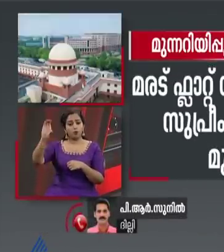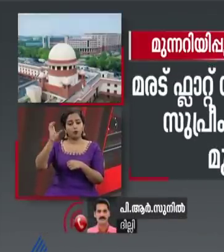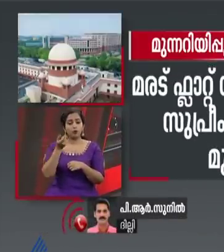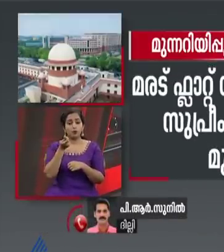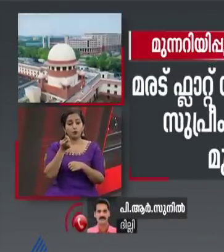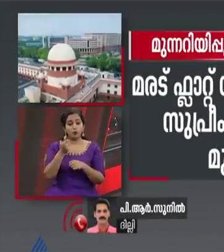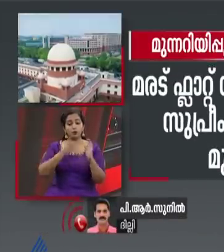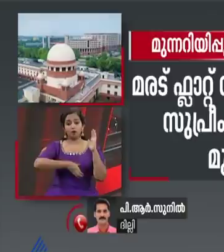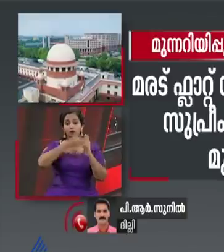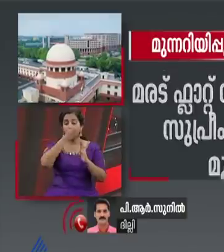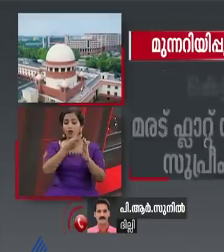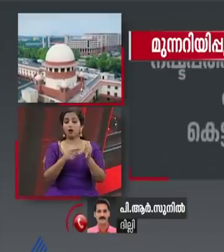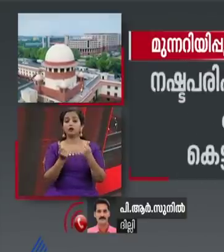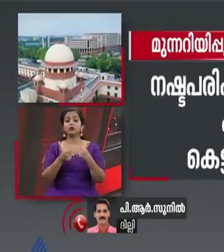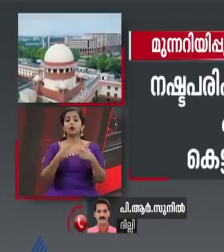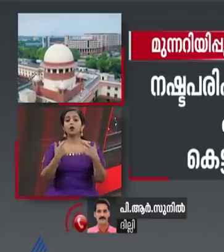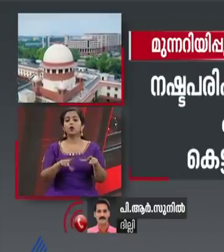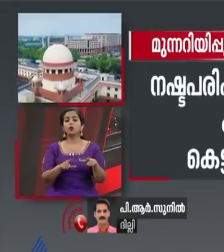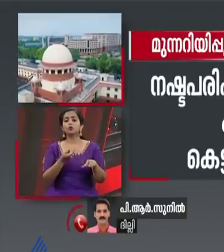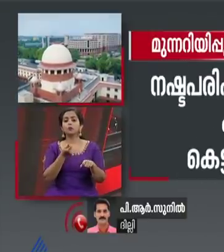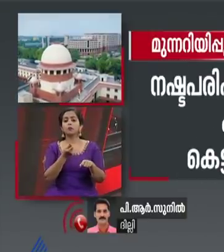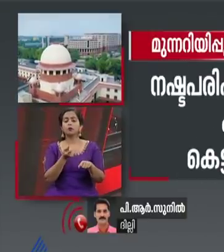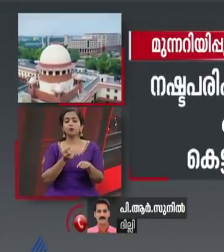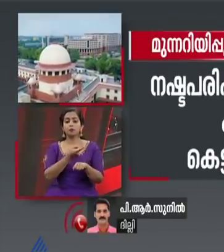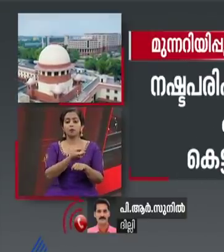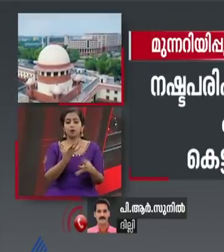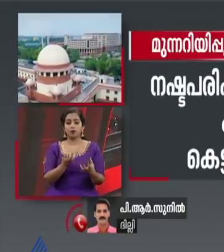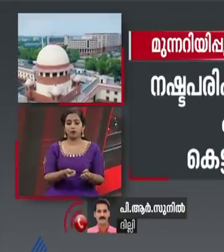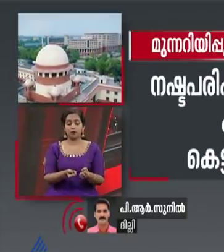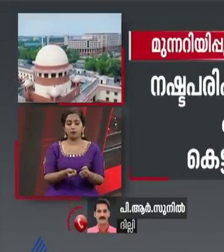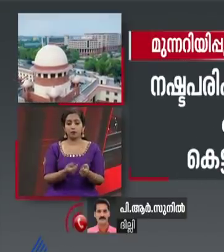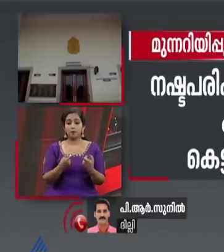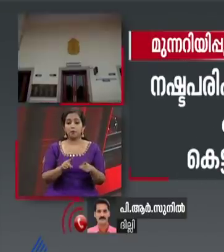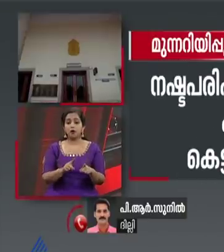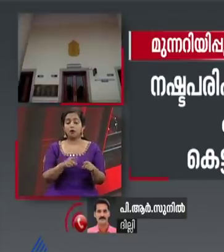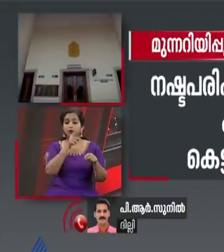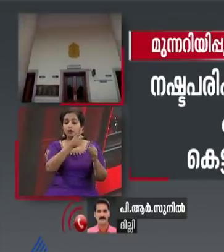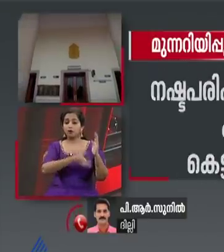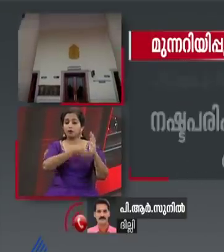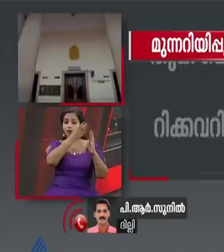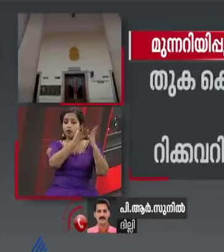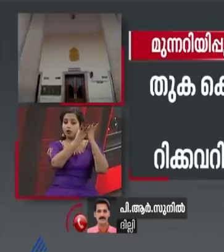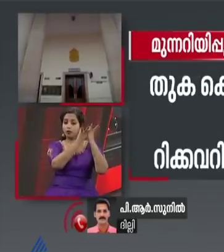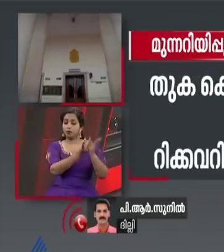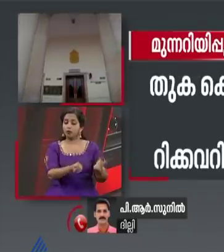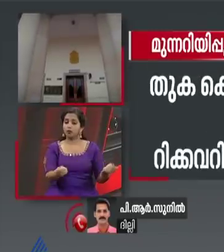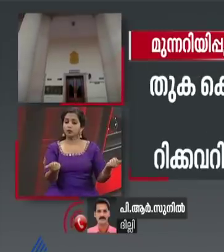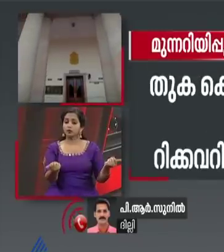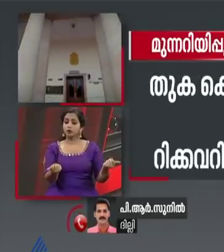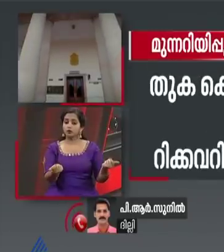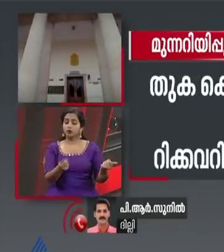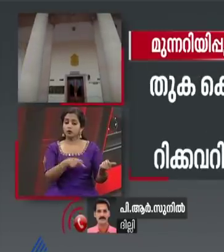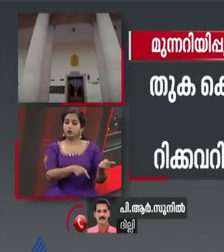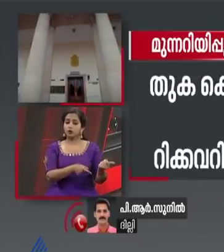ഉടമകൾക്ക് നഷ്ടപരിഹാരമായി നൽകേണ്ടത്. അത്രയും തുകയ്ക്കൊപ്പം തന്നെ ഈ ഫ്ളാറ്റുകൾ പൊളിച്ചു നിൽക്കാൻ വന്ന ചിലവും ഫ്ളാറ്റ് നിർമ്മാതാക്കൾ